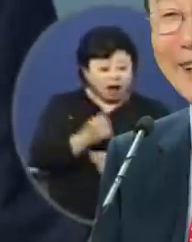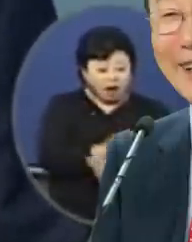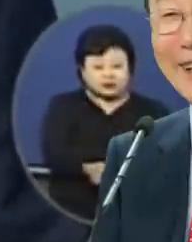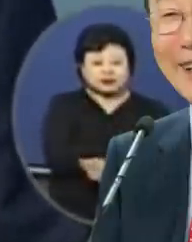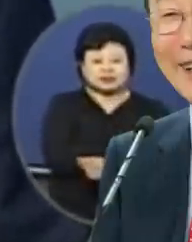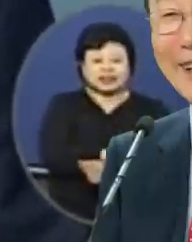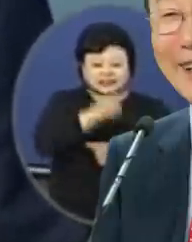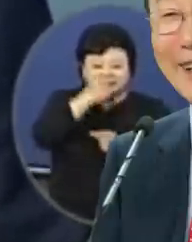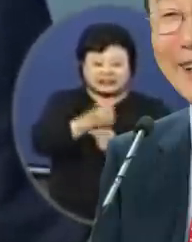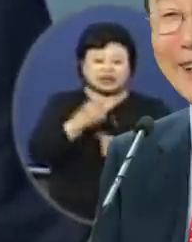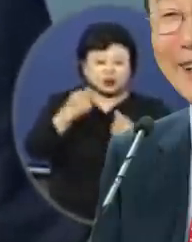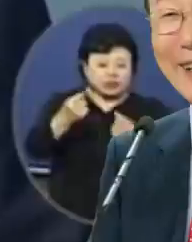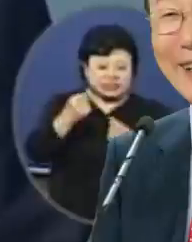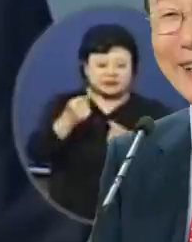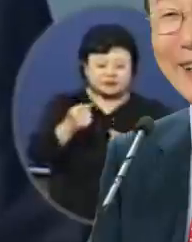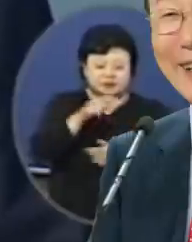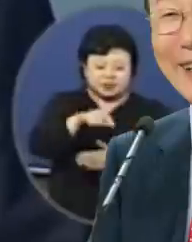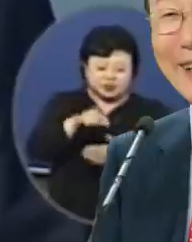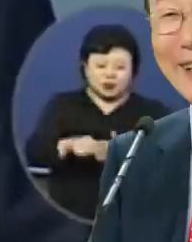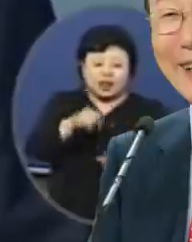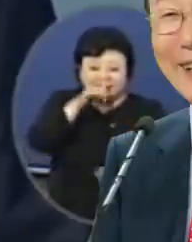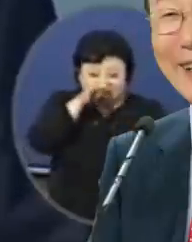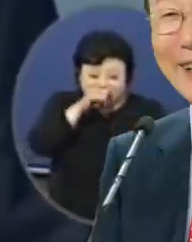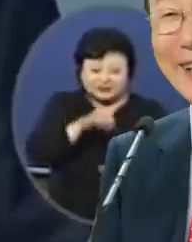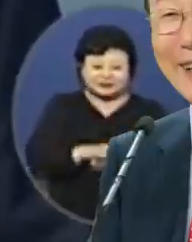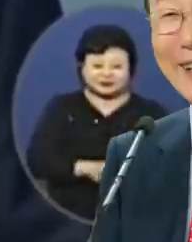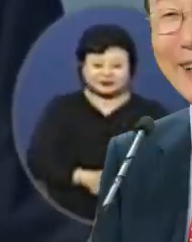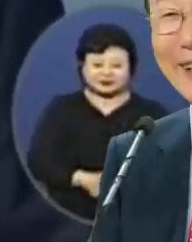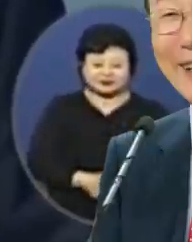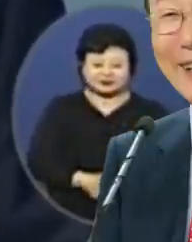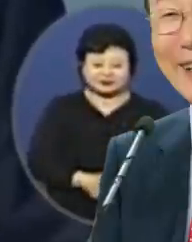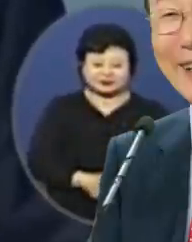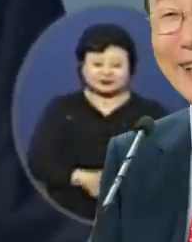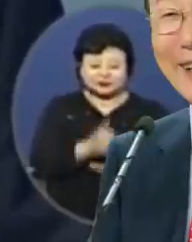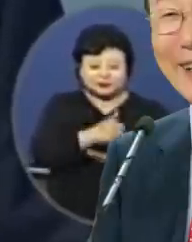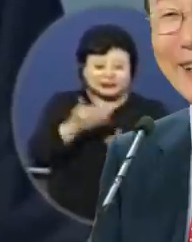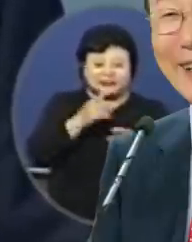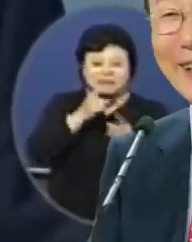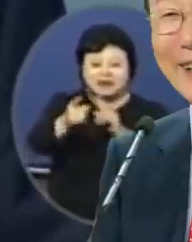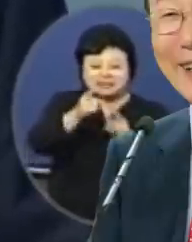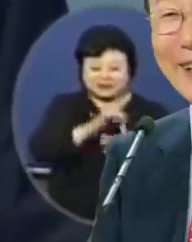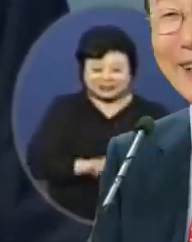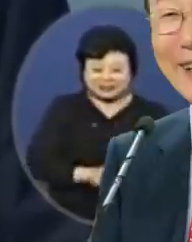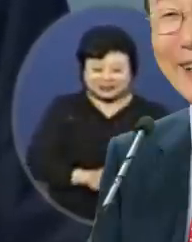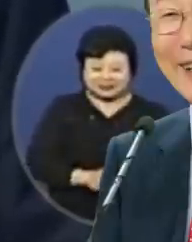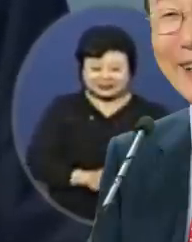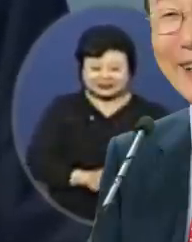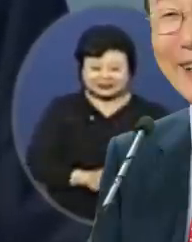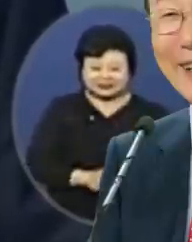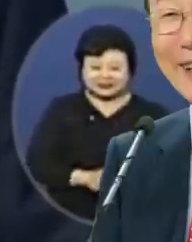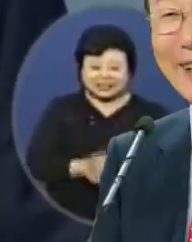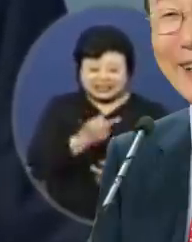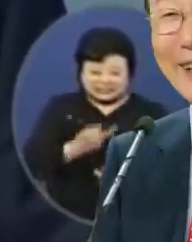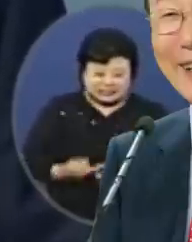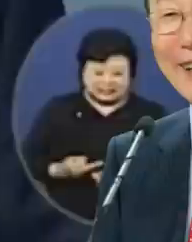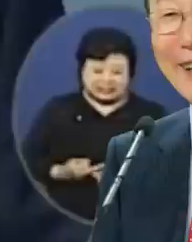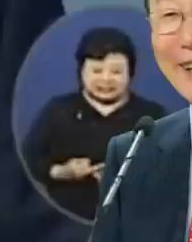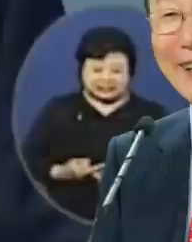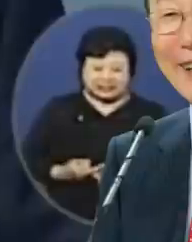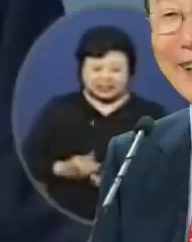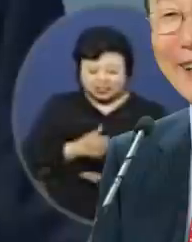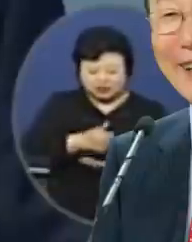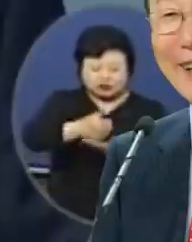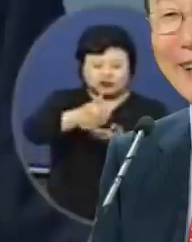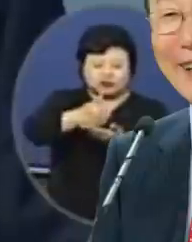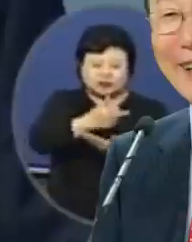엄청난 창조력이 여러분 속에 있다는 것을 말해주는 것입니다. 그리고 주님께서 말씀하기를 제자들이 틀림없이 아이고